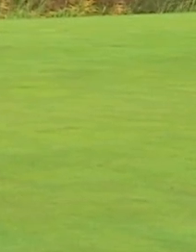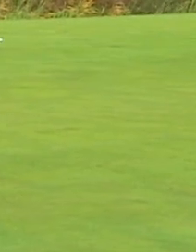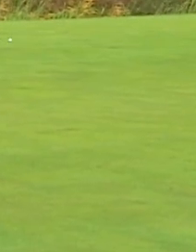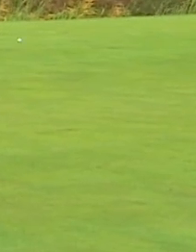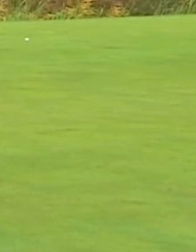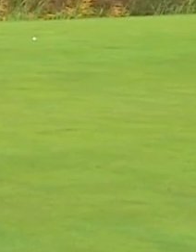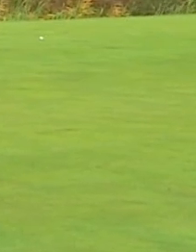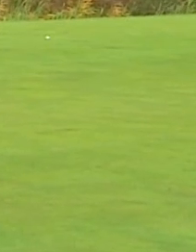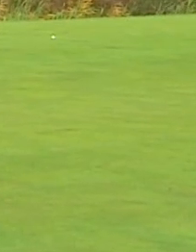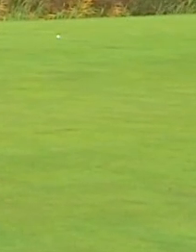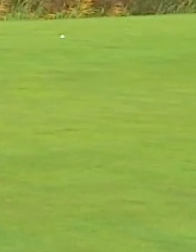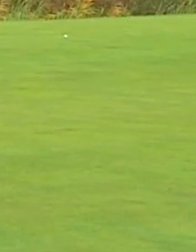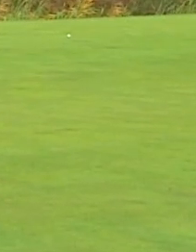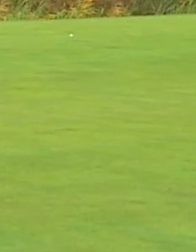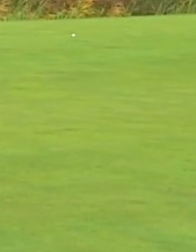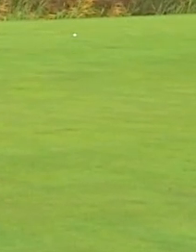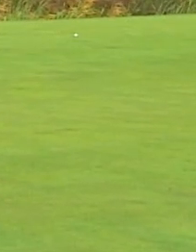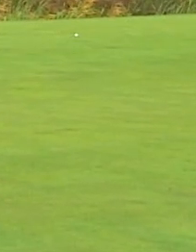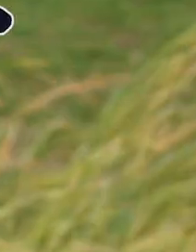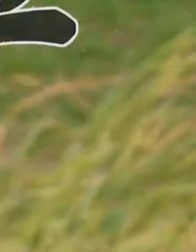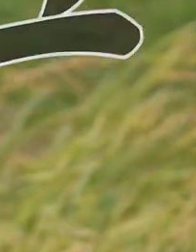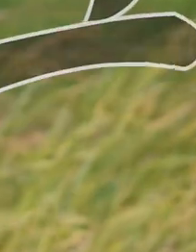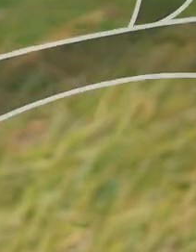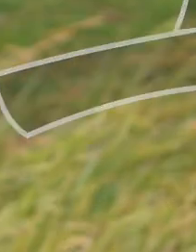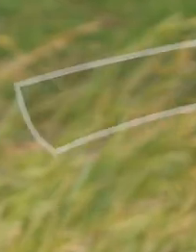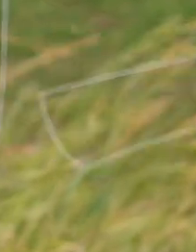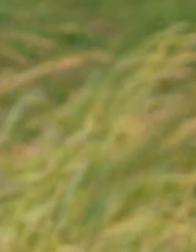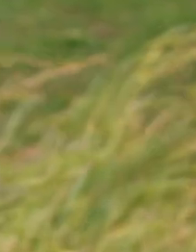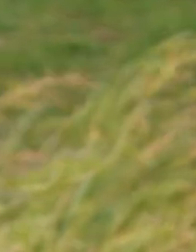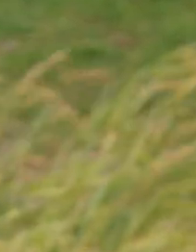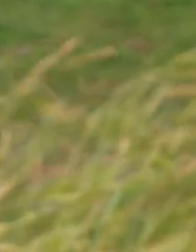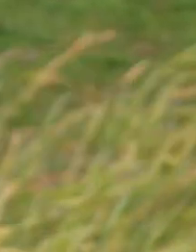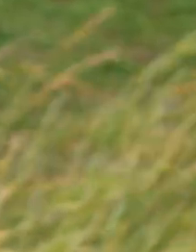멀어져 간다. 아이고,